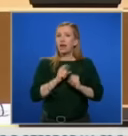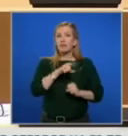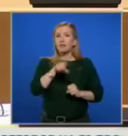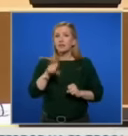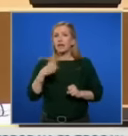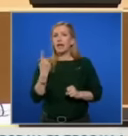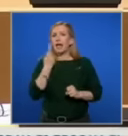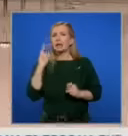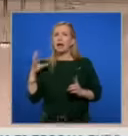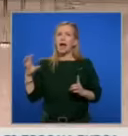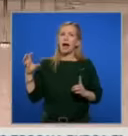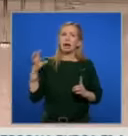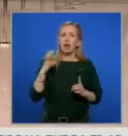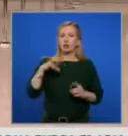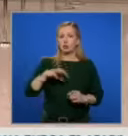всеки един агресор.